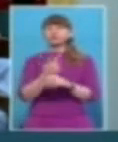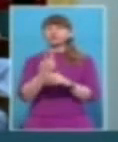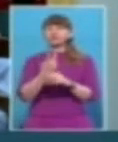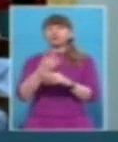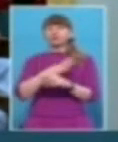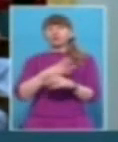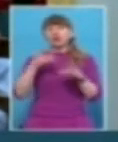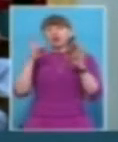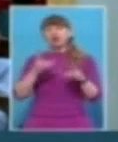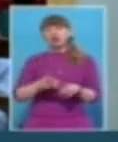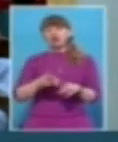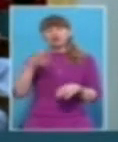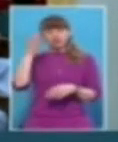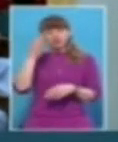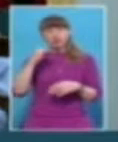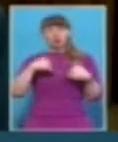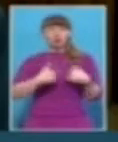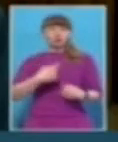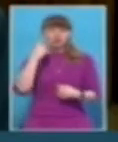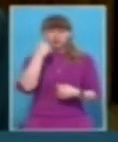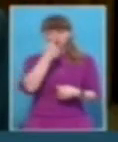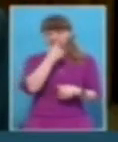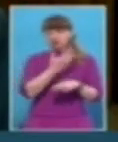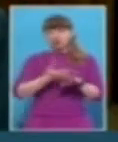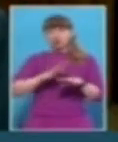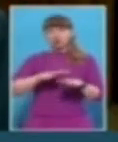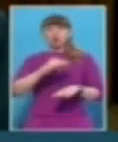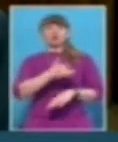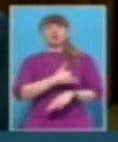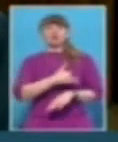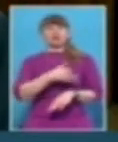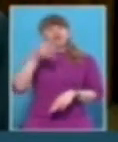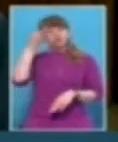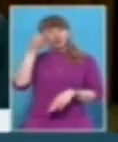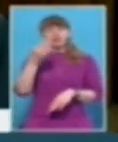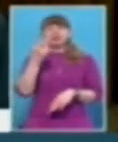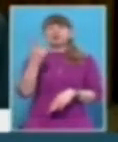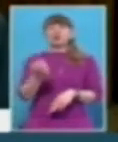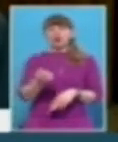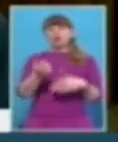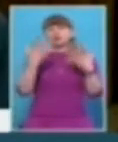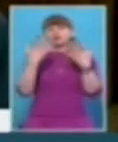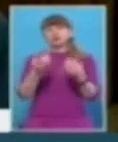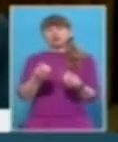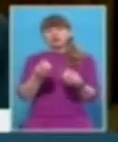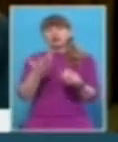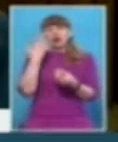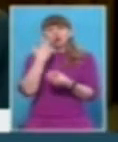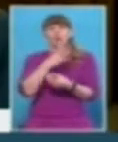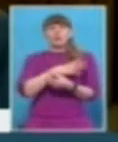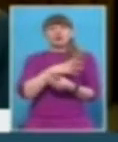он вспоминает с грустью в глазах и тяжелым сердцем. А я, конечно, вспоминаю дни, те первые дни пребывания в